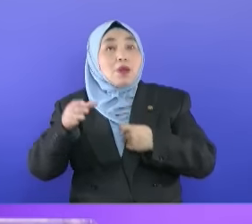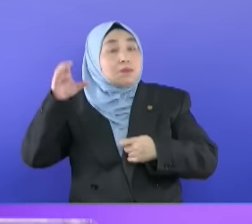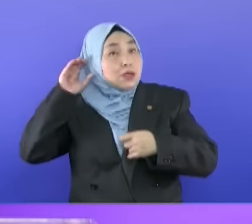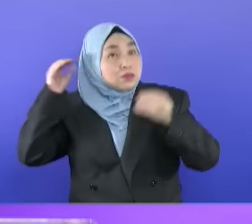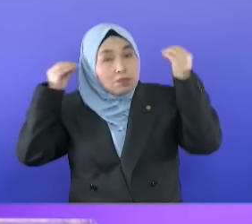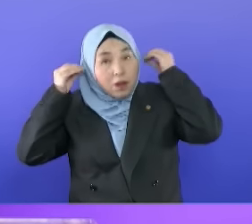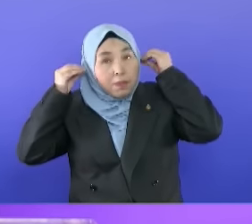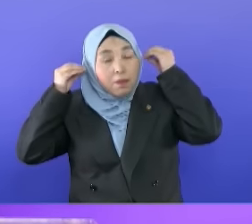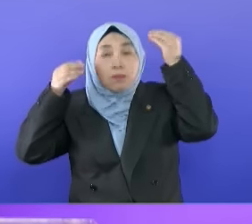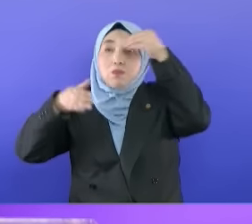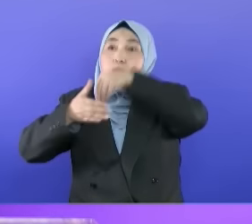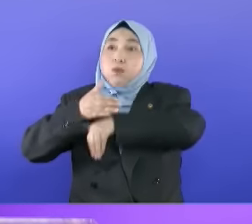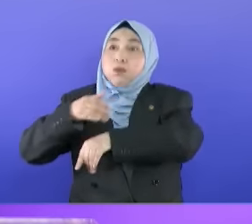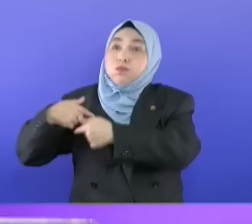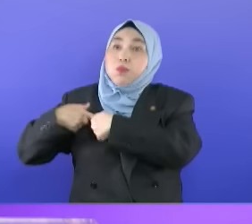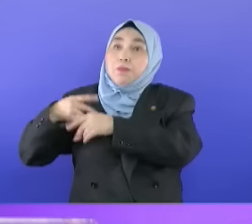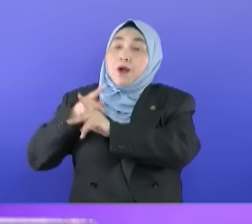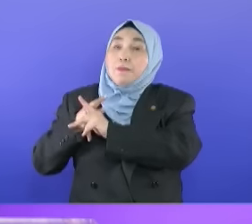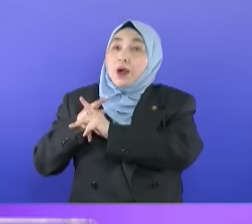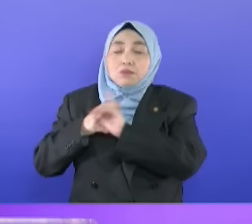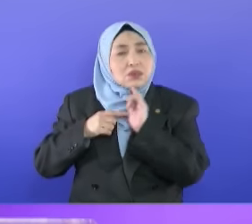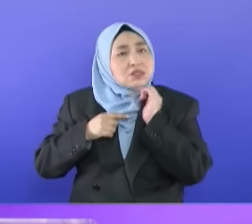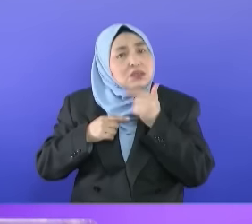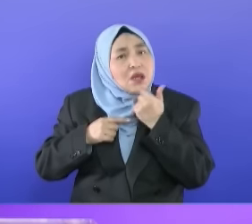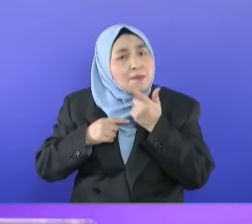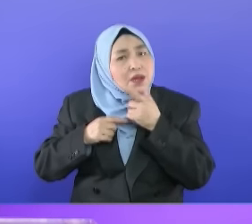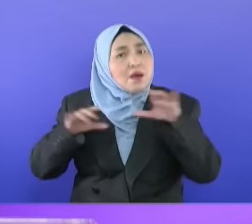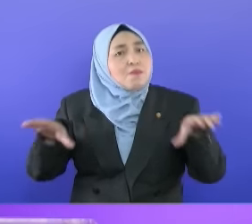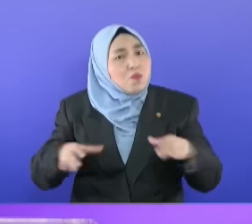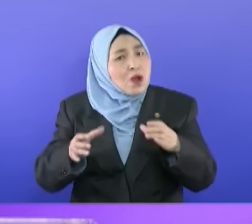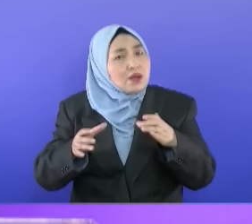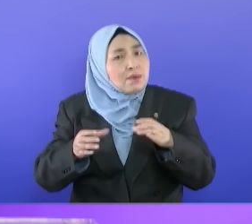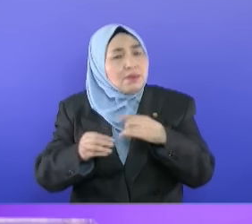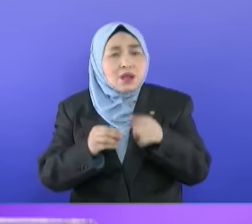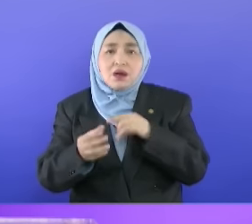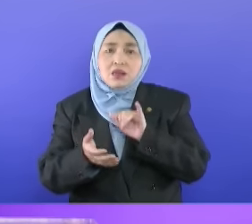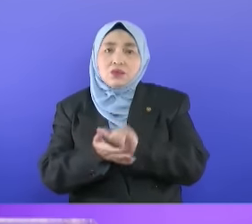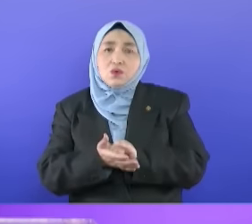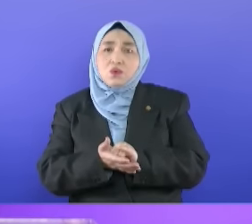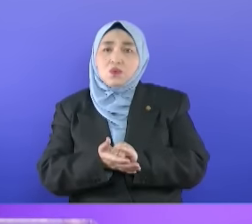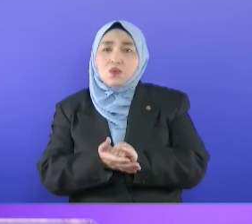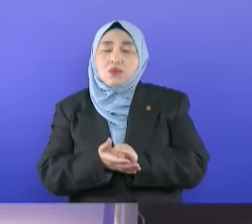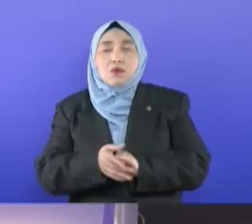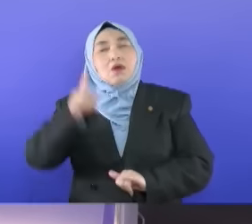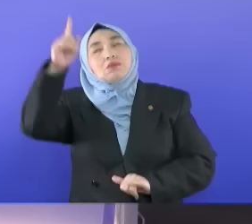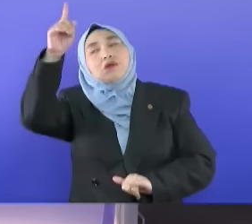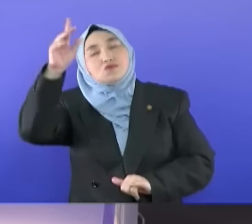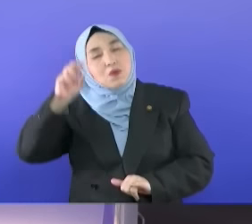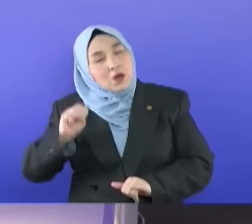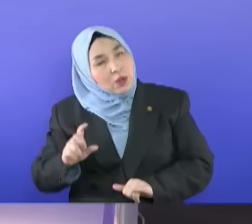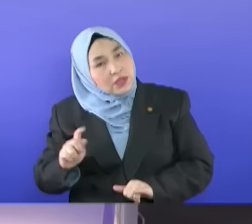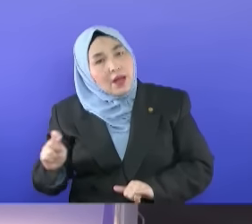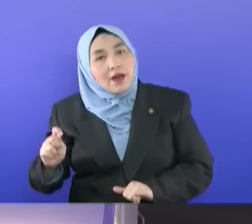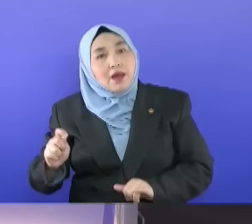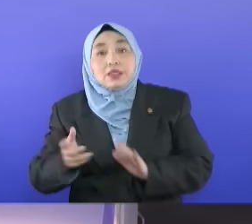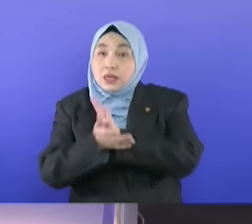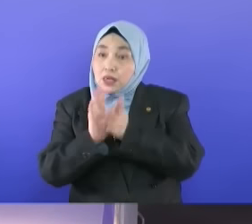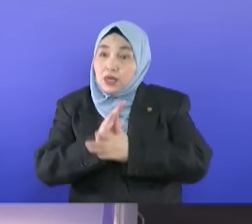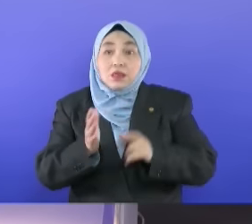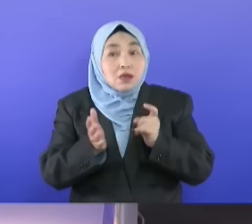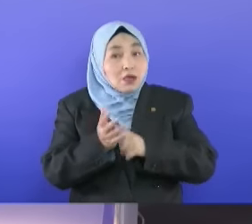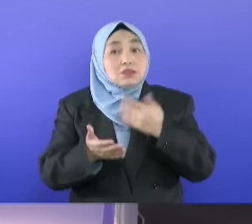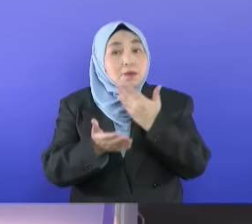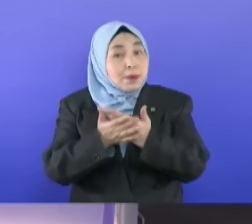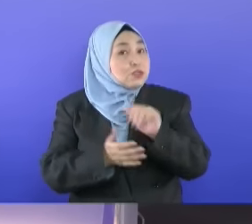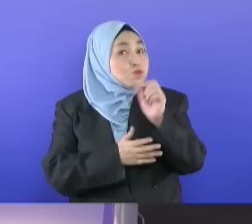terus masuk ke Hati siapakah yang melaksanakan perkara tersebut Allah Subhanahu Wa Ta'ala jadi kadang-kadang ada yang sampai